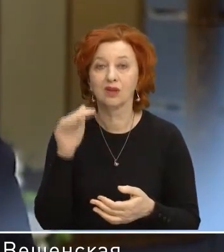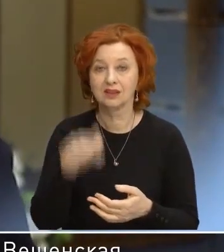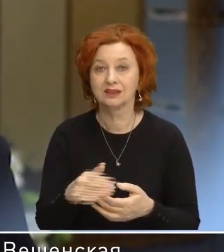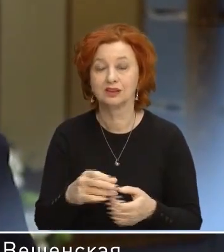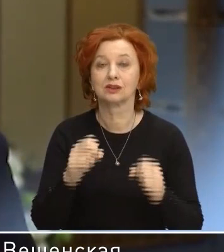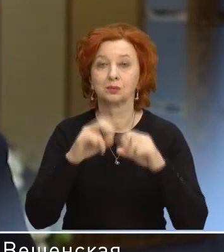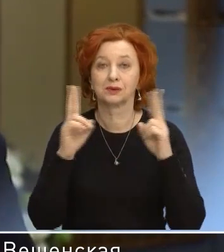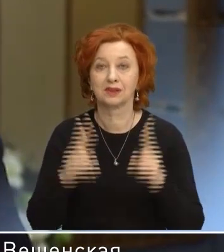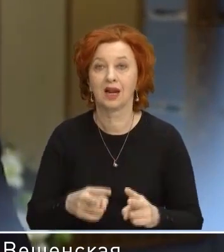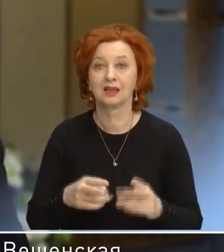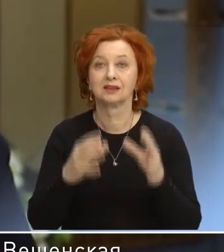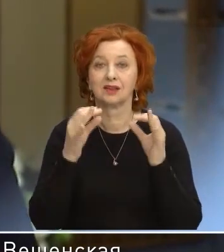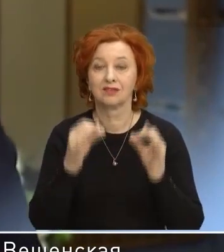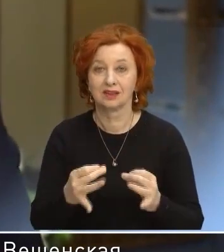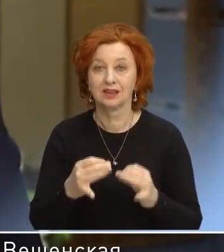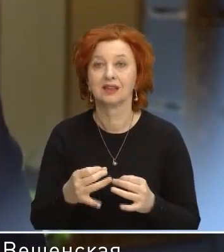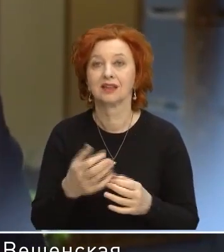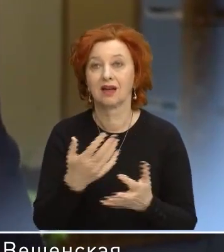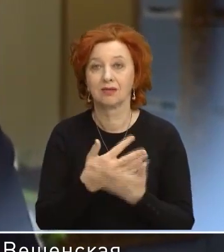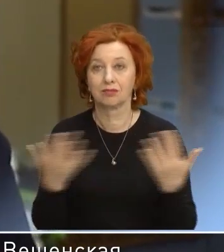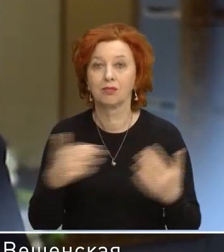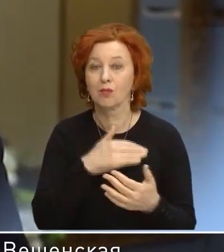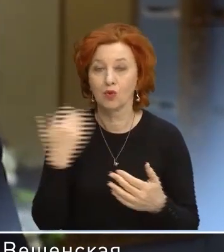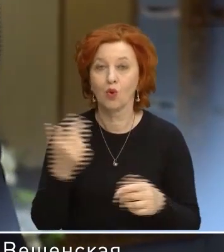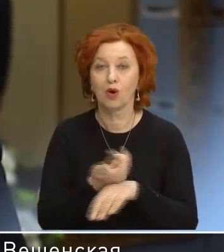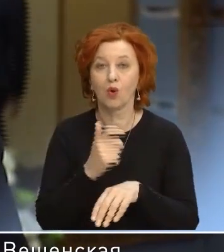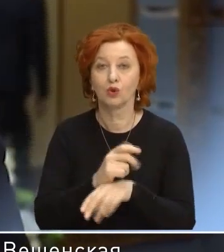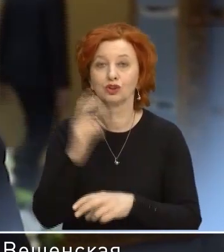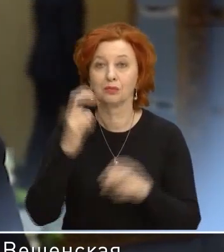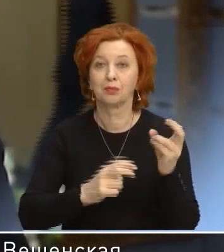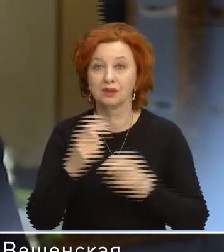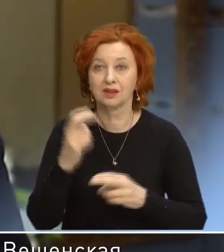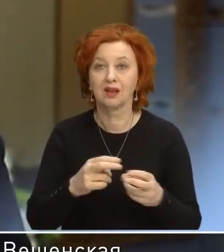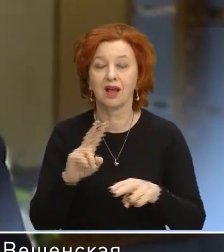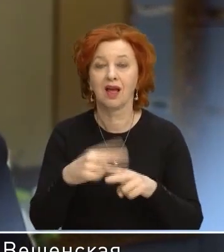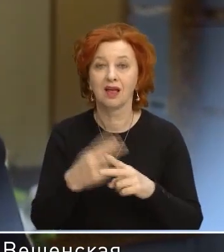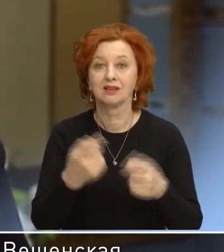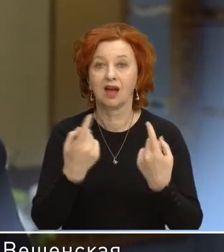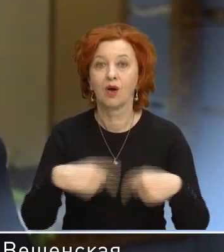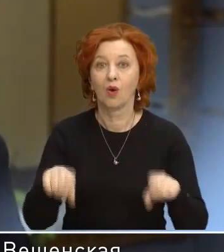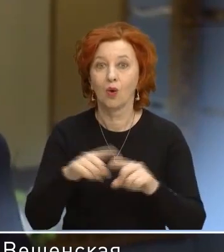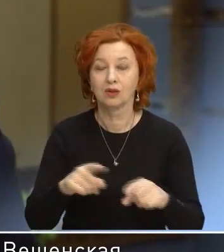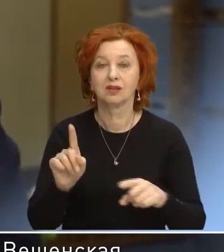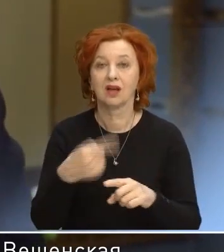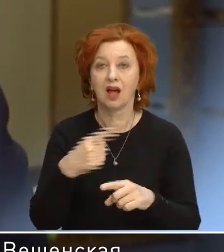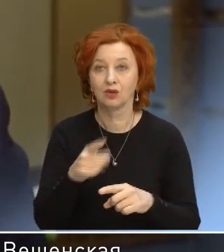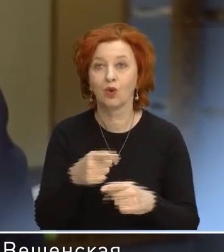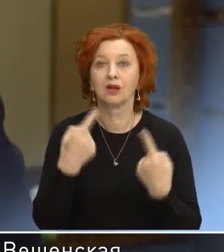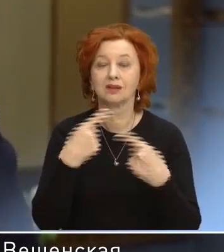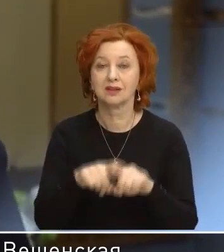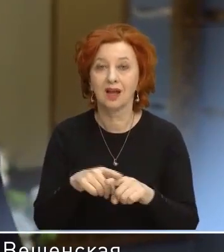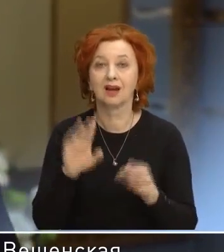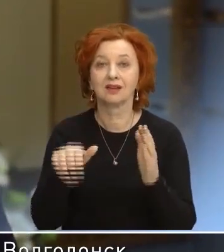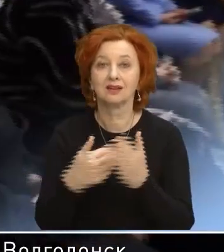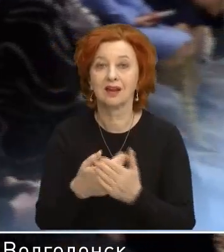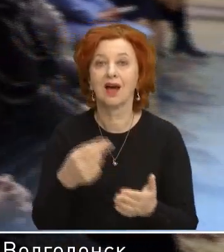специалистов, 13 тысяч предприятий. Это отрасль, которая, конечно, делает настроение для